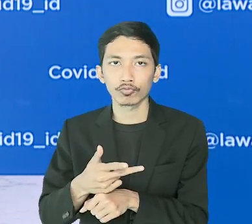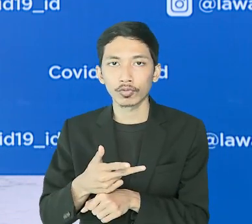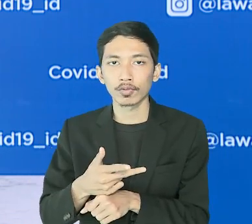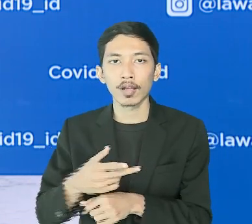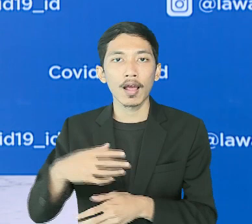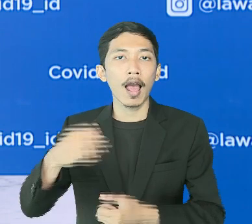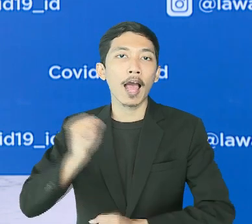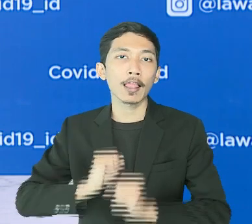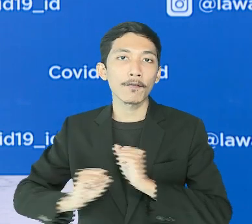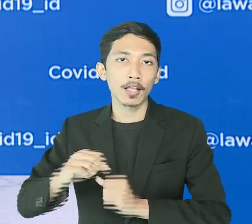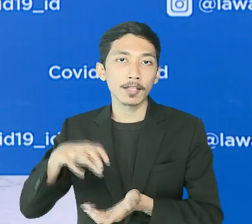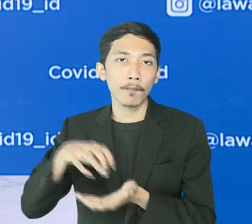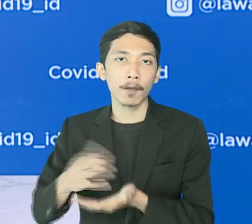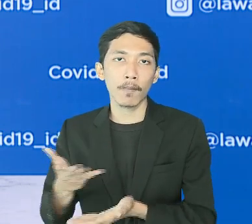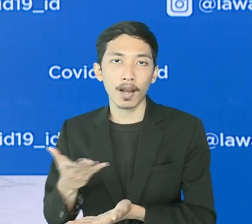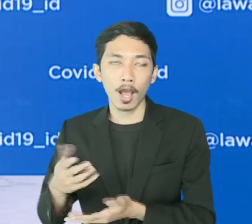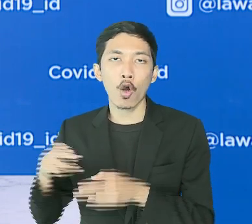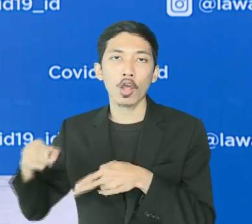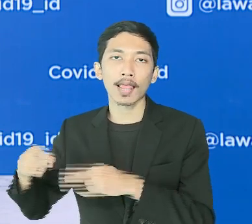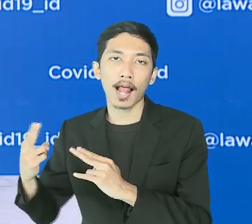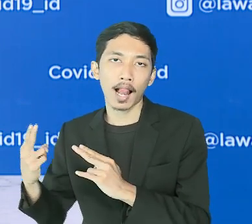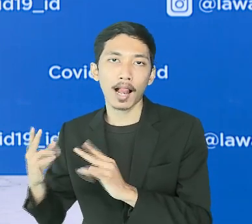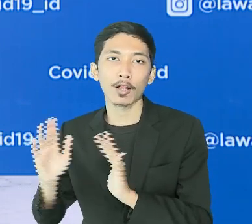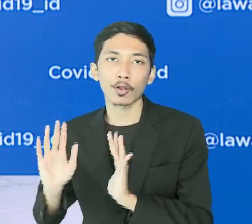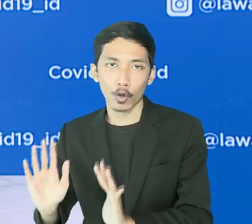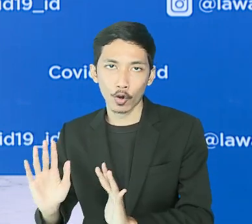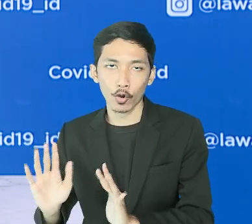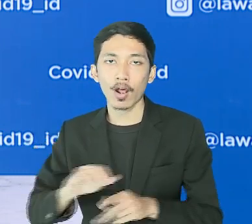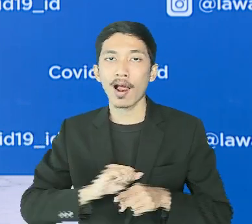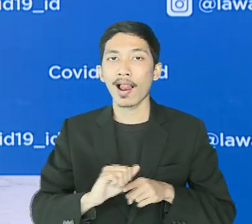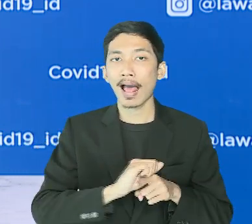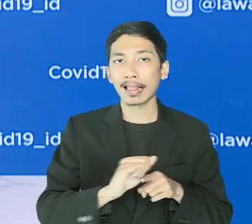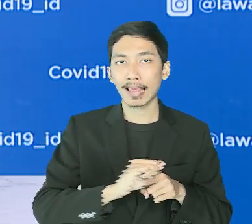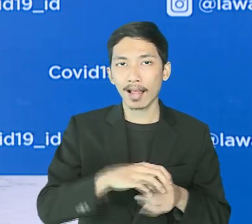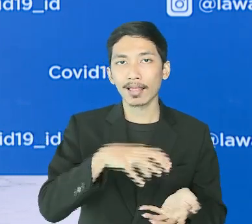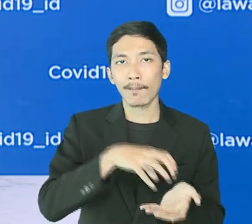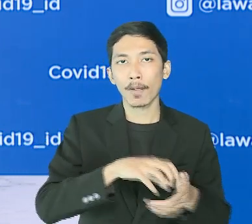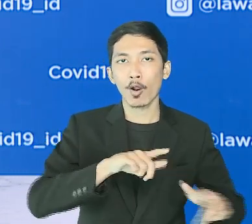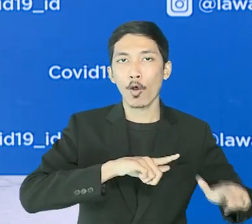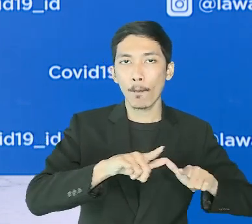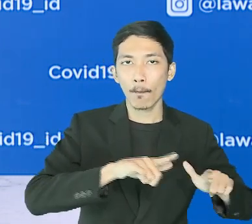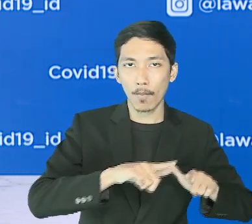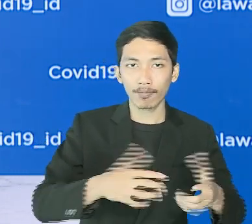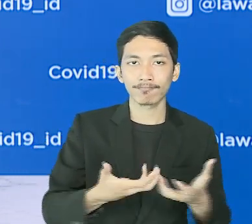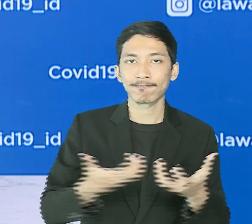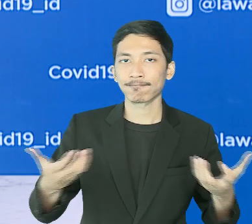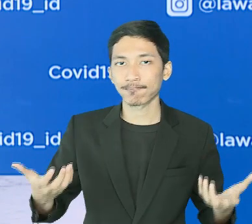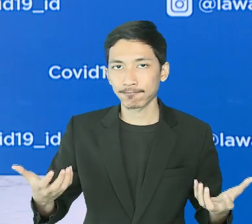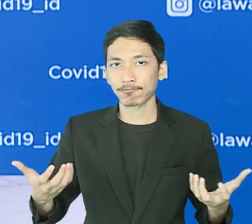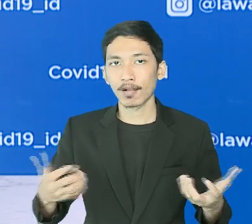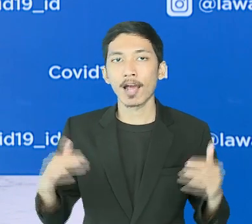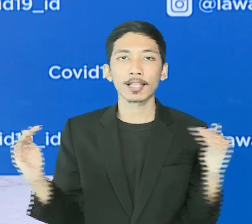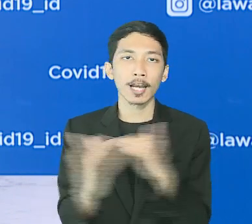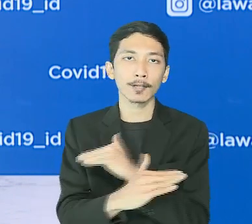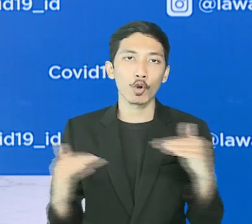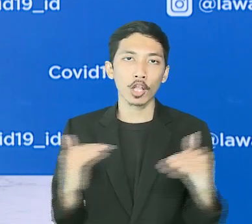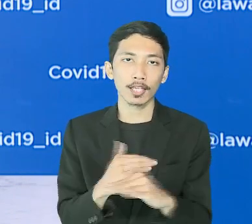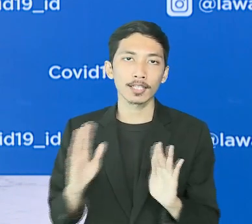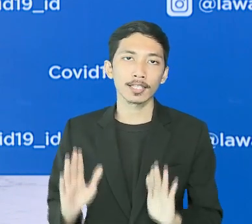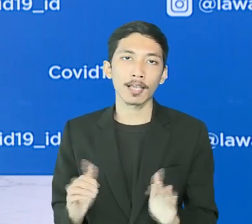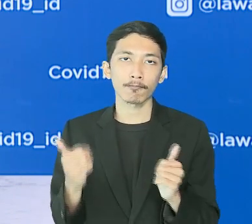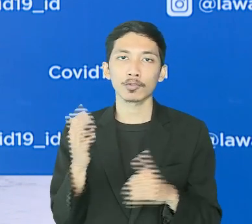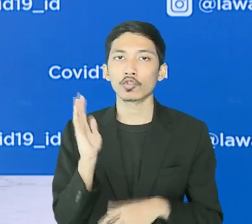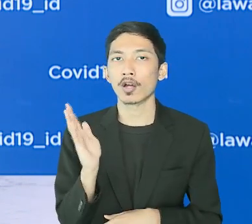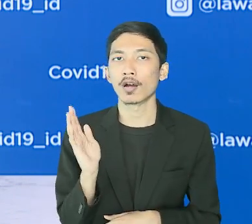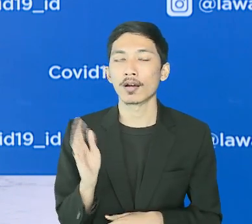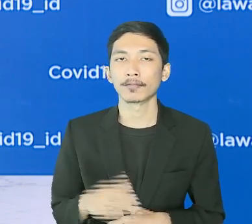di hotel, tempat latihan, dan lokasi kompetisi serta transportasi yang sudah dipersiapkan. Selain